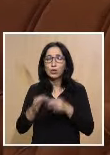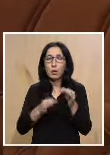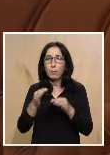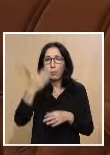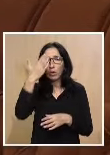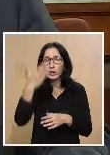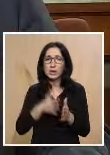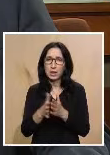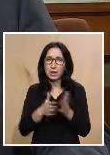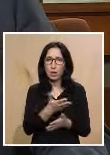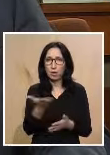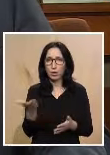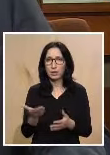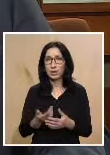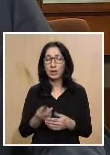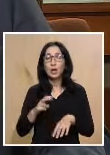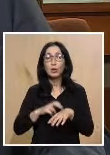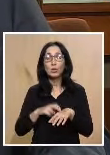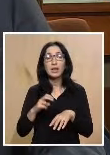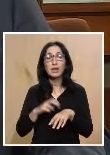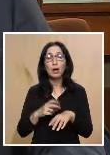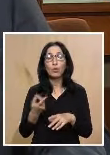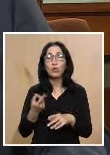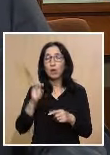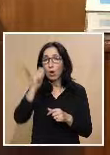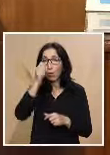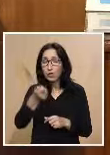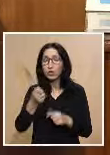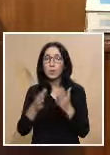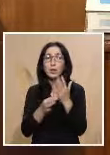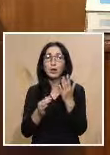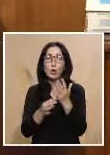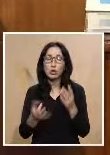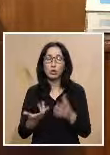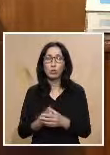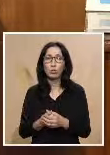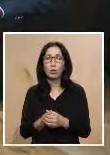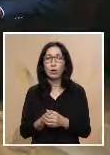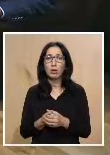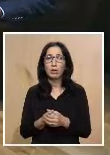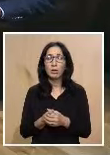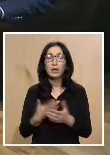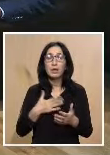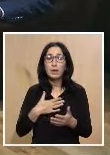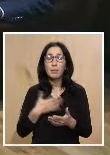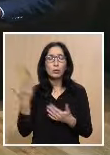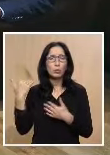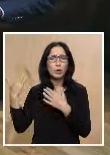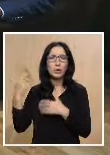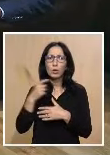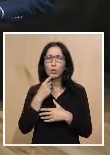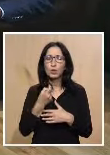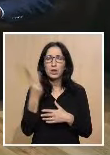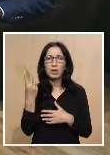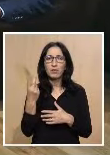болесни състояния на хората. Доцент Дякова, да уважим и гроздето. Това е другата гордост на института. Велика вече е стар сорт, но имате от преди година